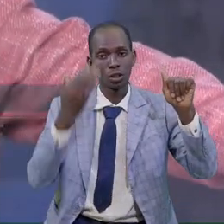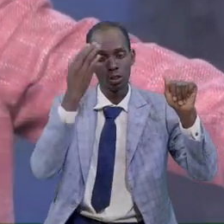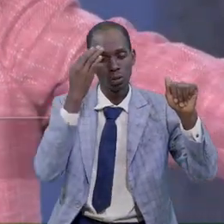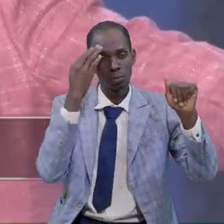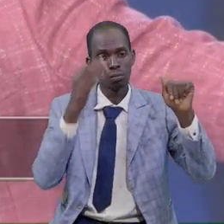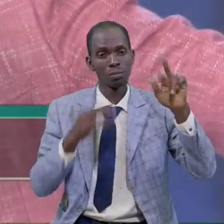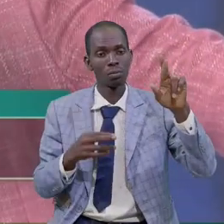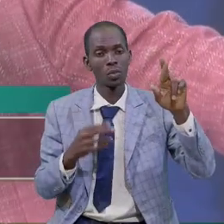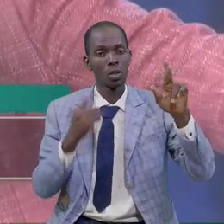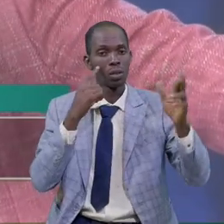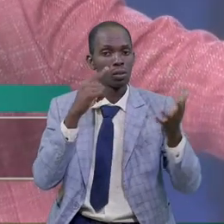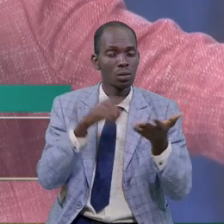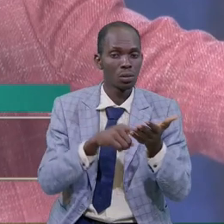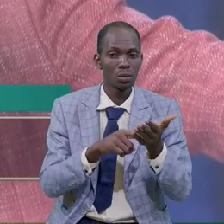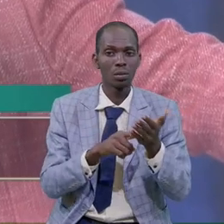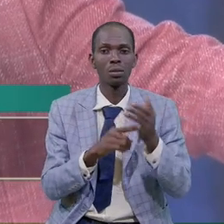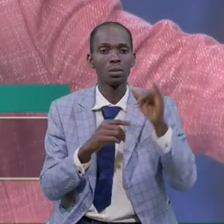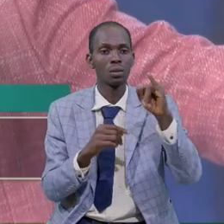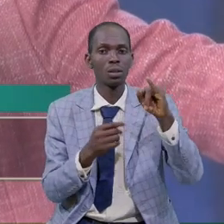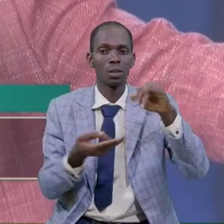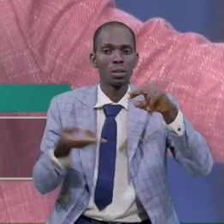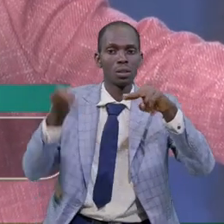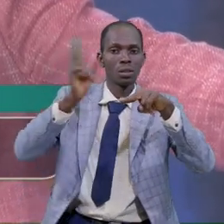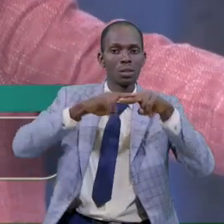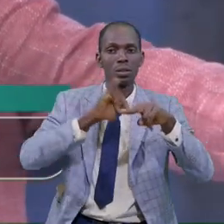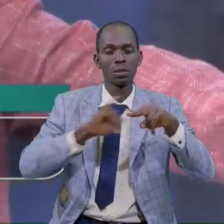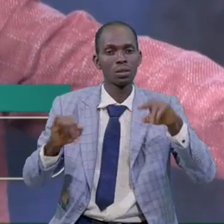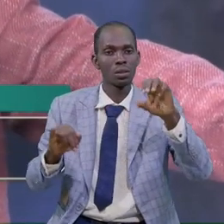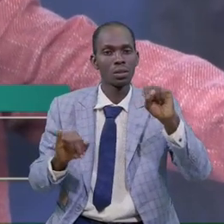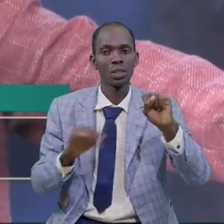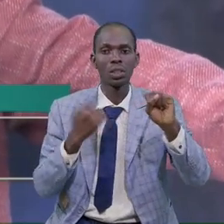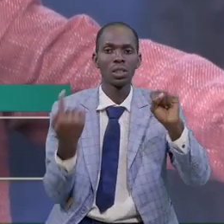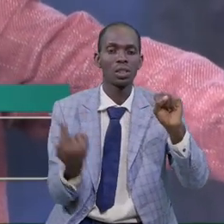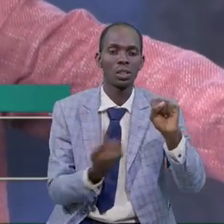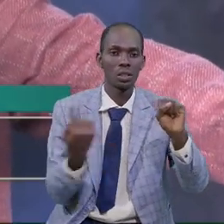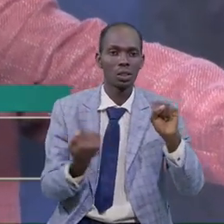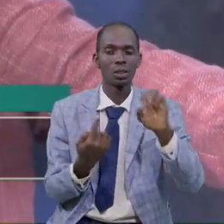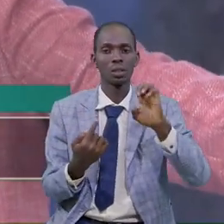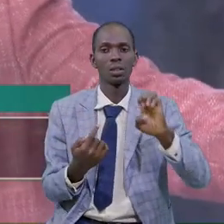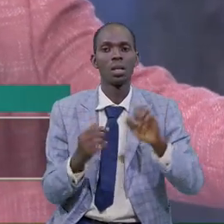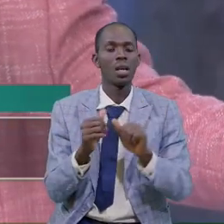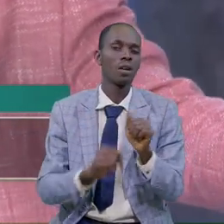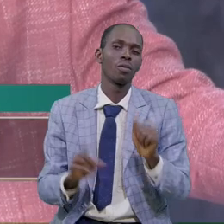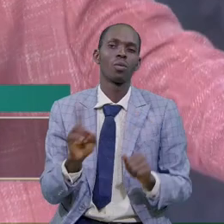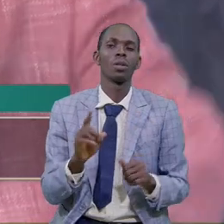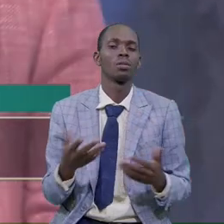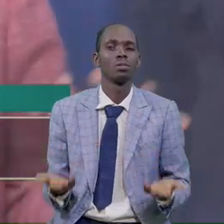reconnaître les péchés croissants partout. L'acronyme arise.